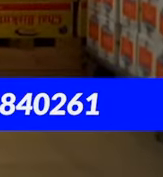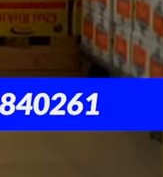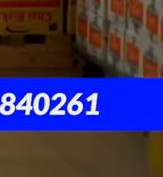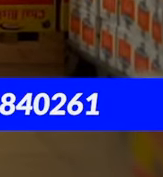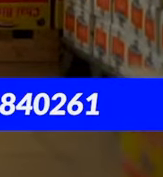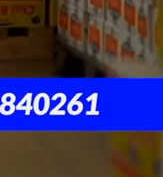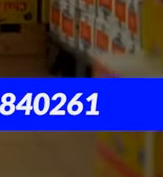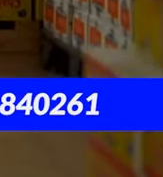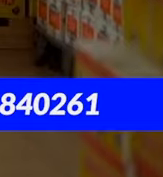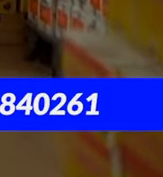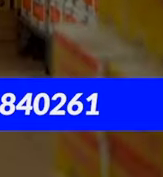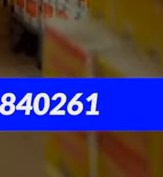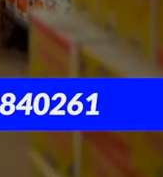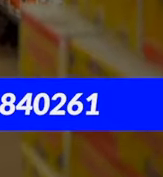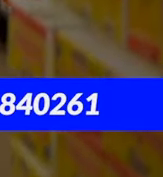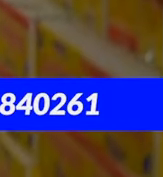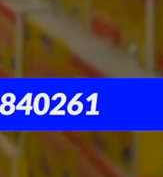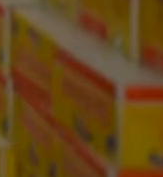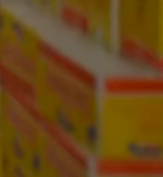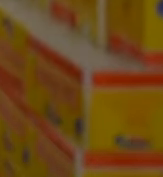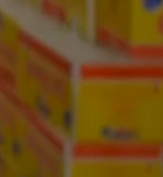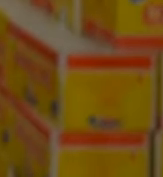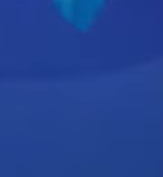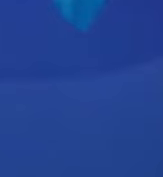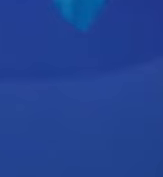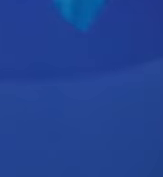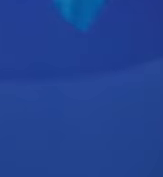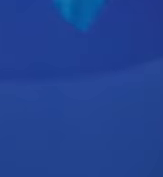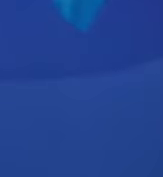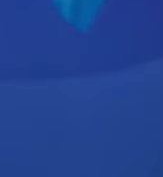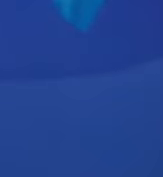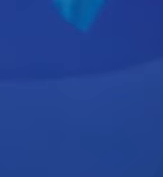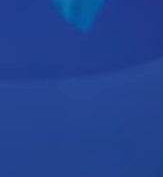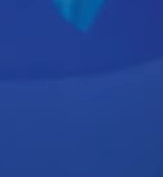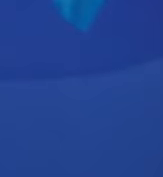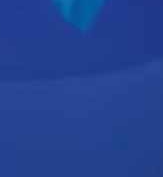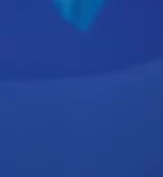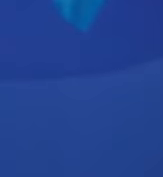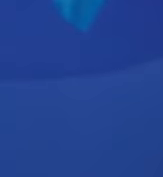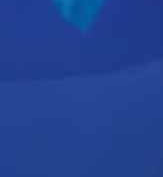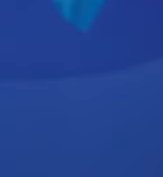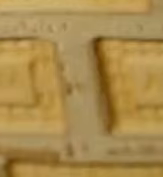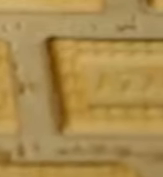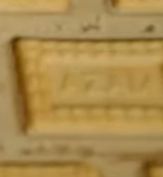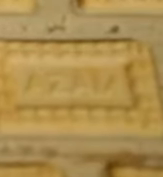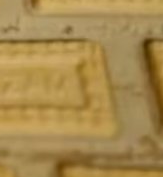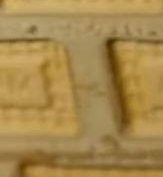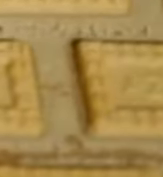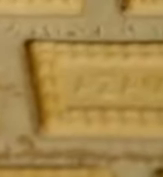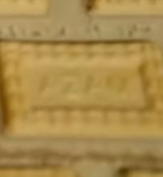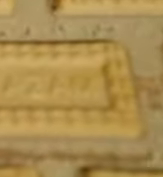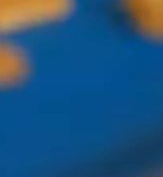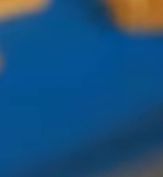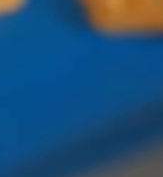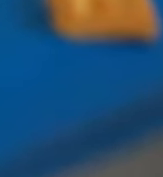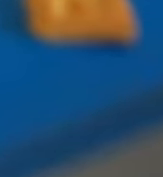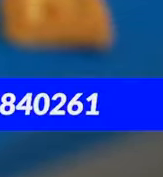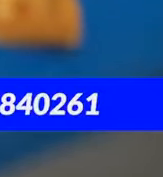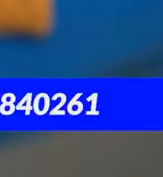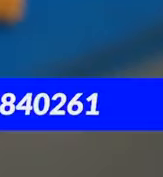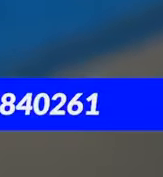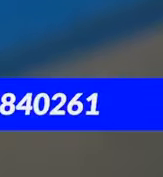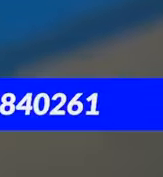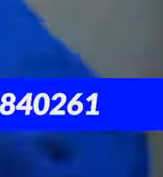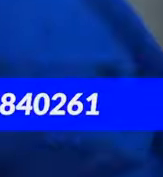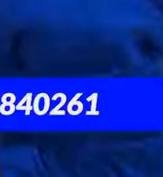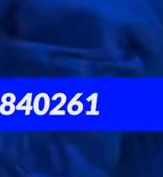bidhaa zaidi ya 13. Chai biskuti, tuna biskuti pia ya Maria biskuti. Kampuni yetu inazalisha